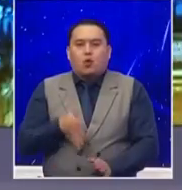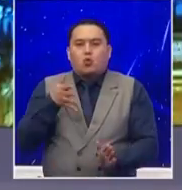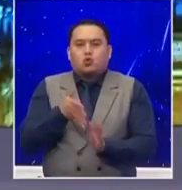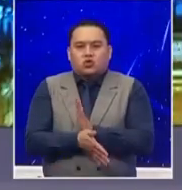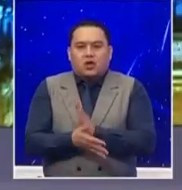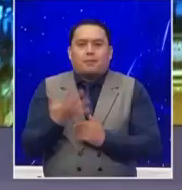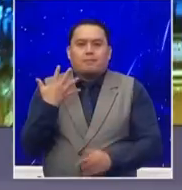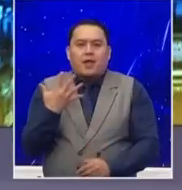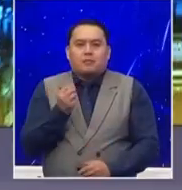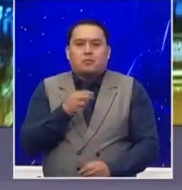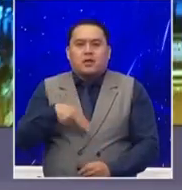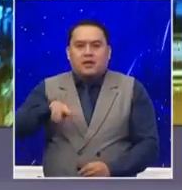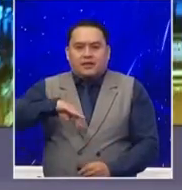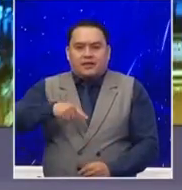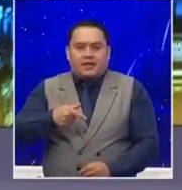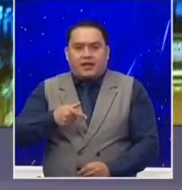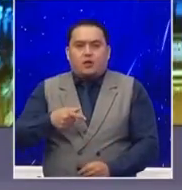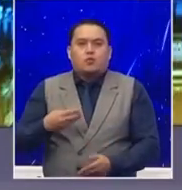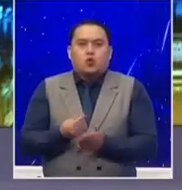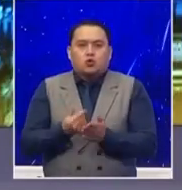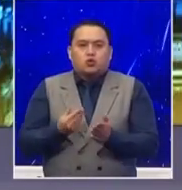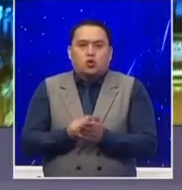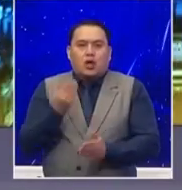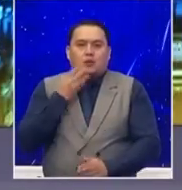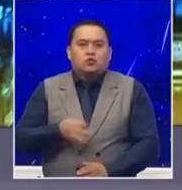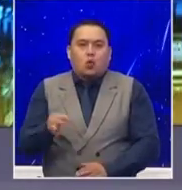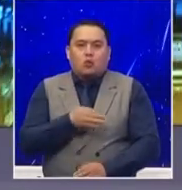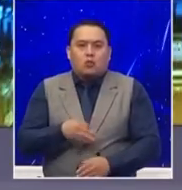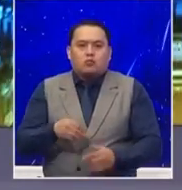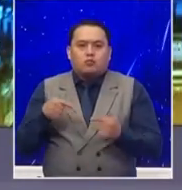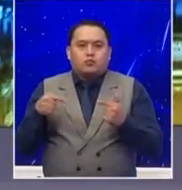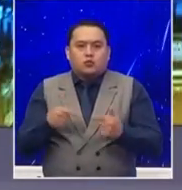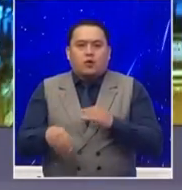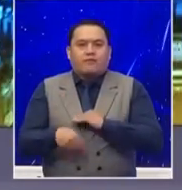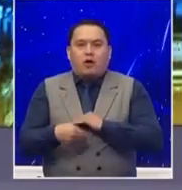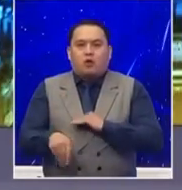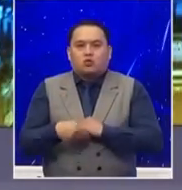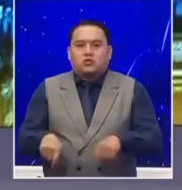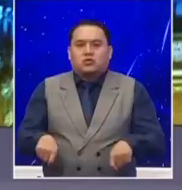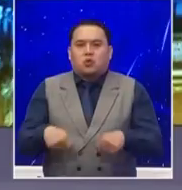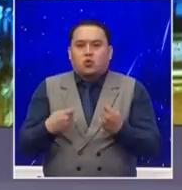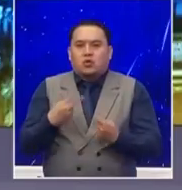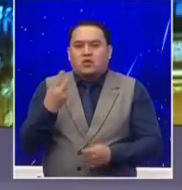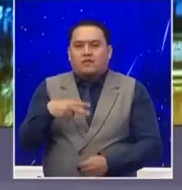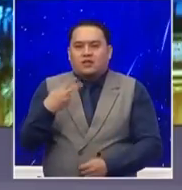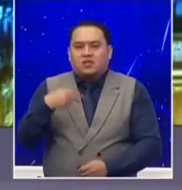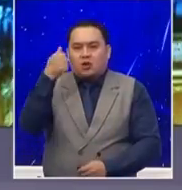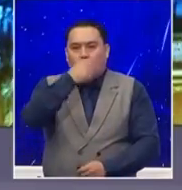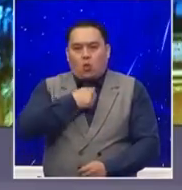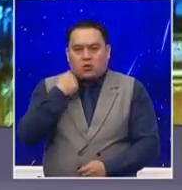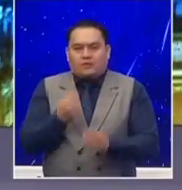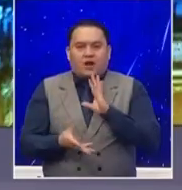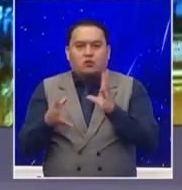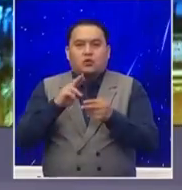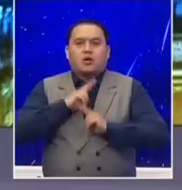Ущерб почти в 5 миллиардов тенге нанесен бюджету Алматинской области из-за коррупционных правонарушений за 2020 год. В